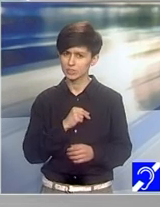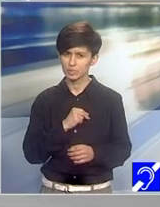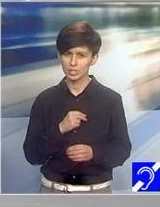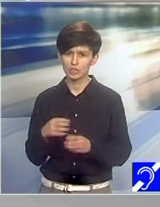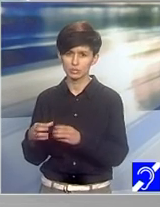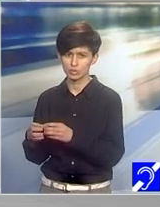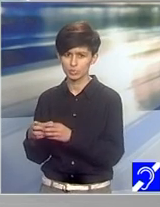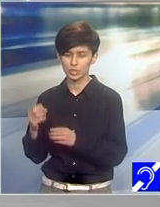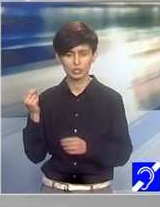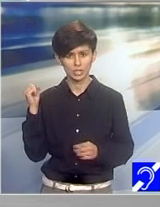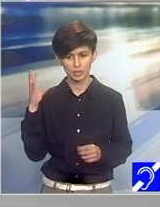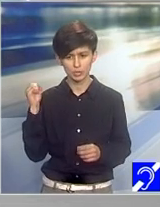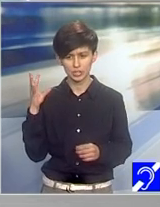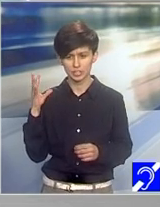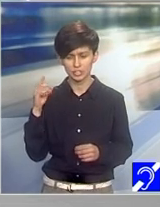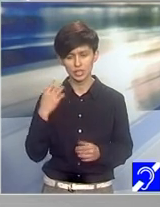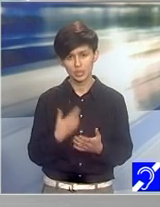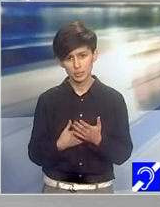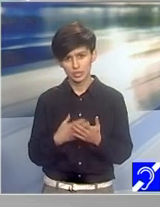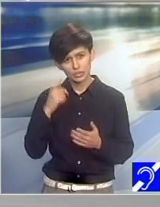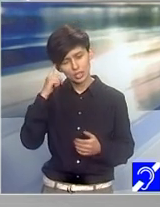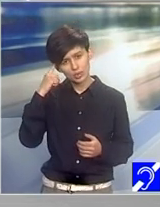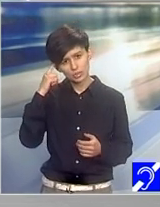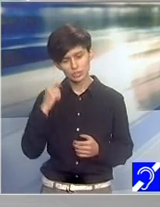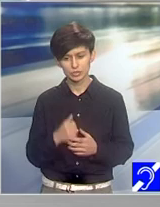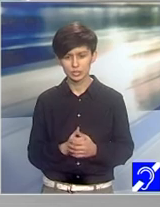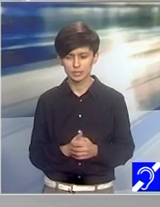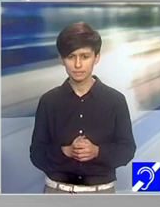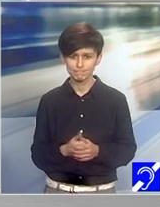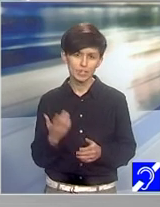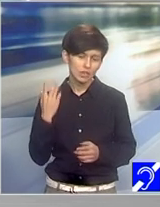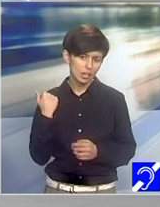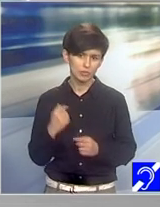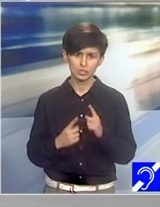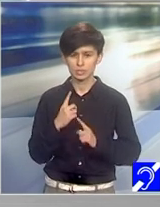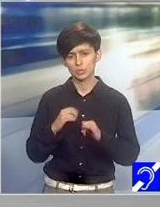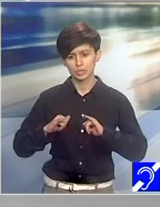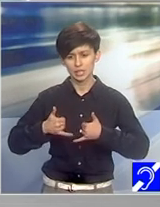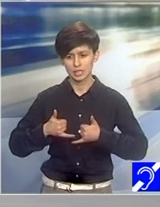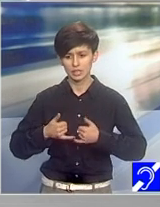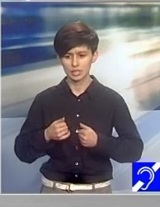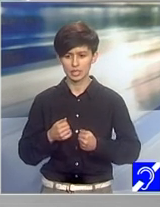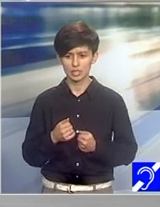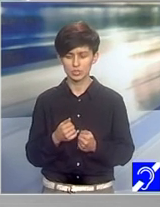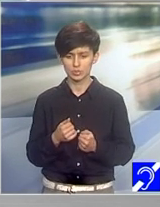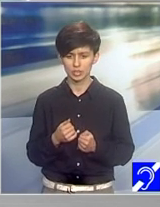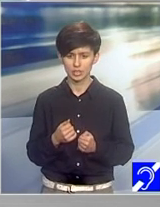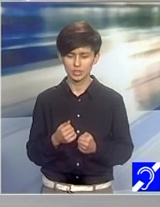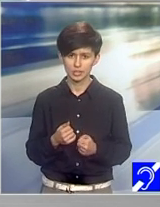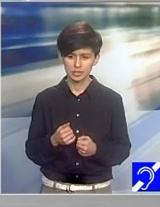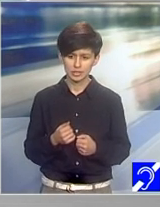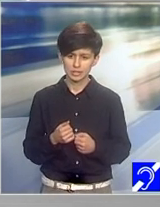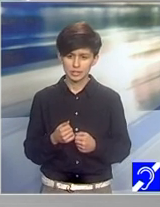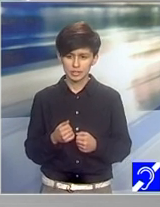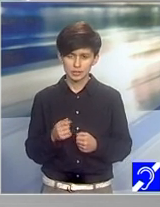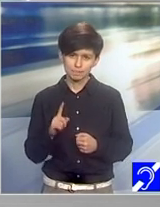a știut, lăsând câteva cazuri, că n-a fost unanimitate, să nu ne imaginăm și să nu cădem în panta idealismului. N-au fost